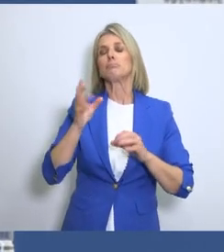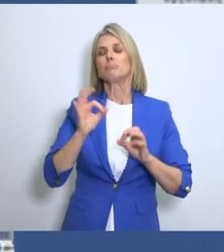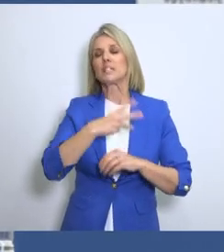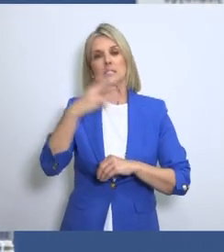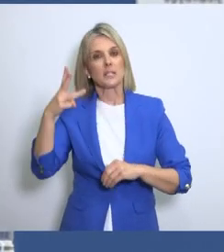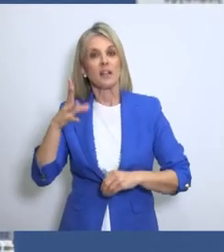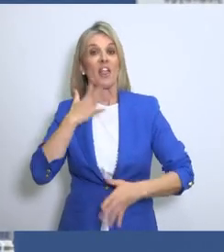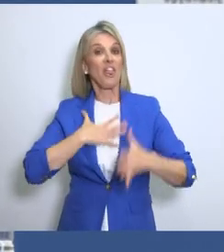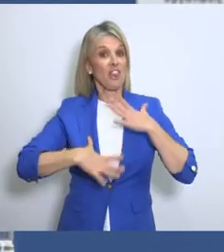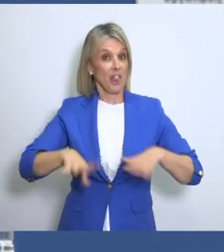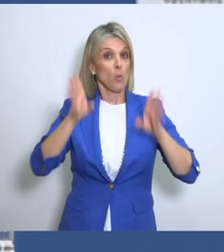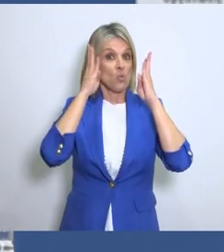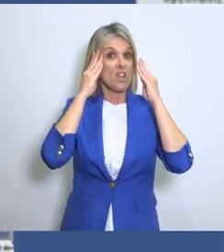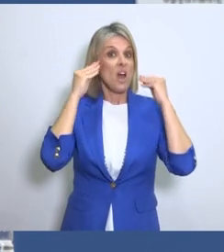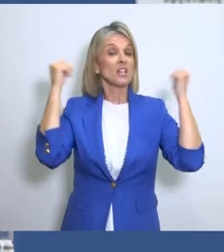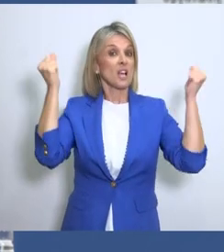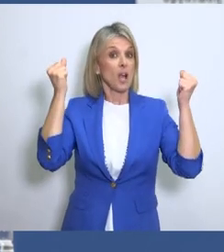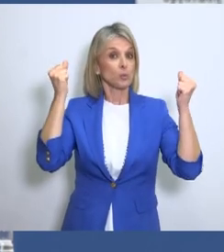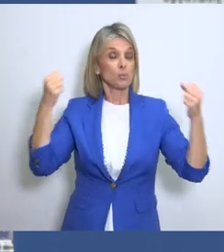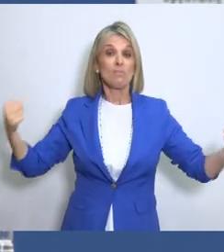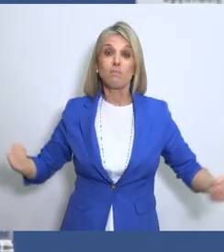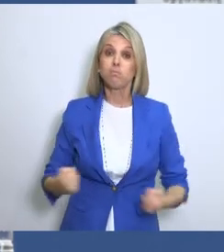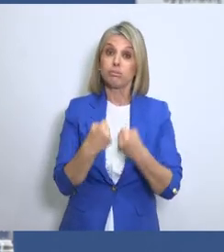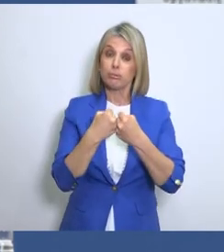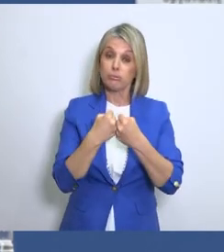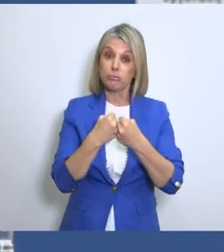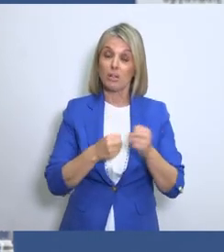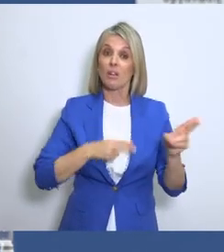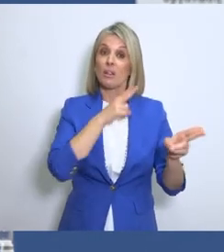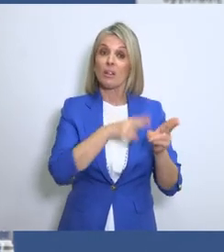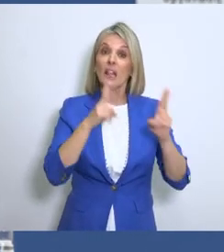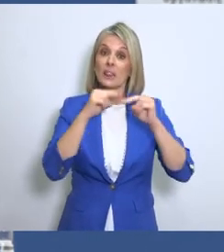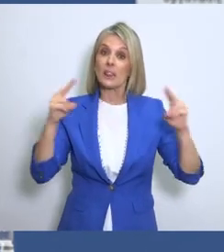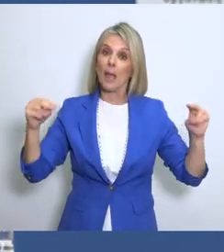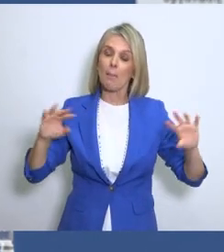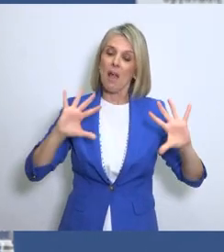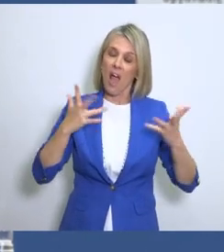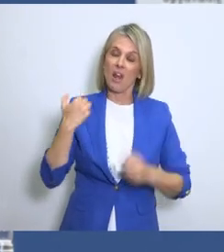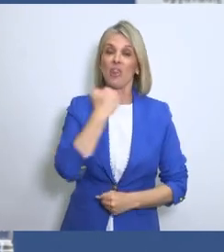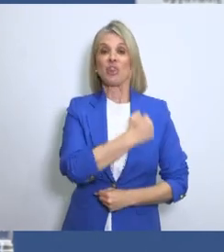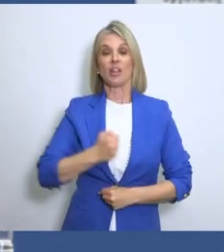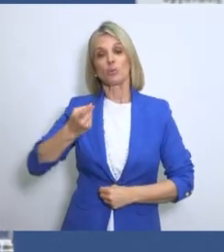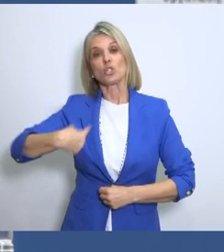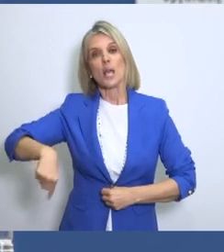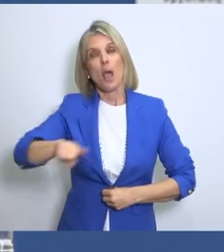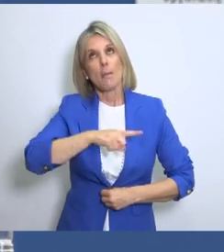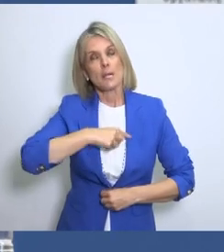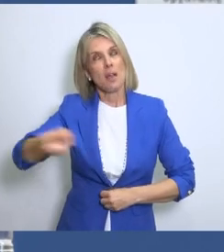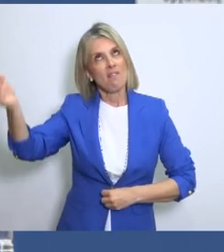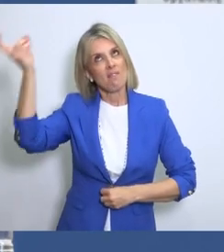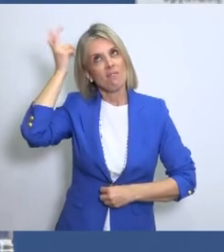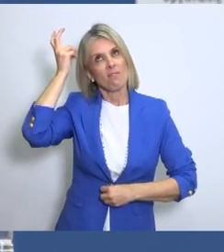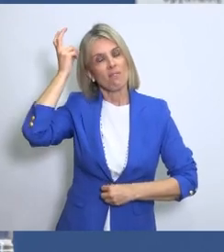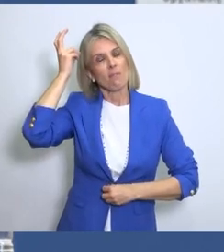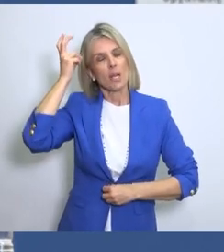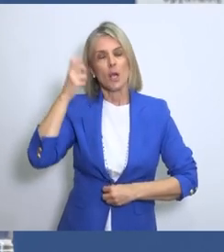Για όλους εμάς όμως, τους εργαζόμενους, τα φτωχά λαϊκά στρώματα και την νεολαία, βαραίνει ακόμα η σκιά αυτής της δολοφονίας. Για την